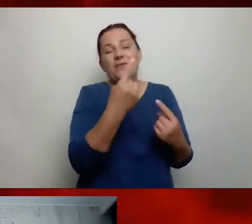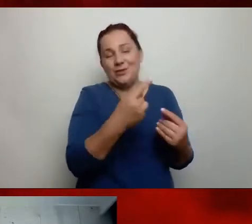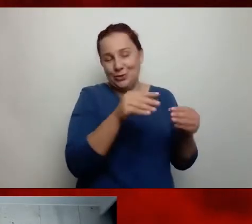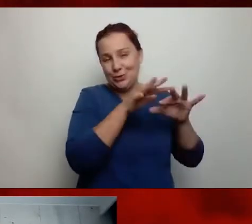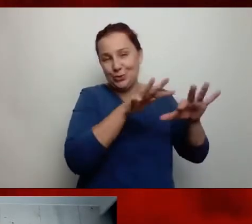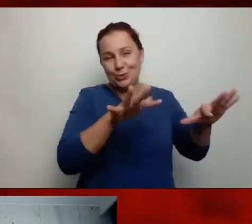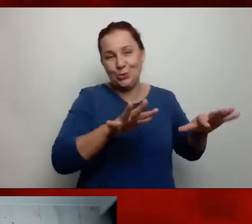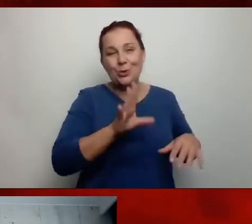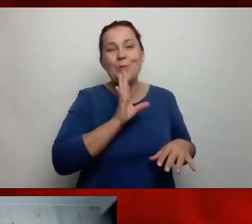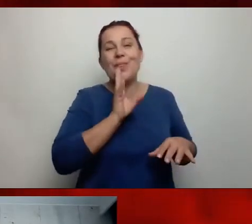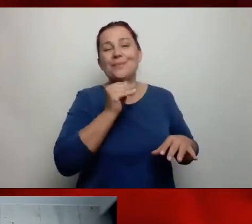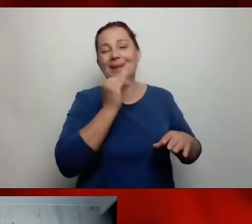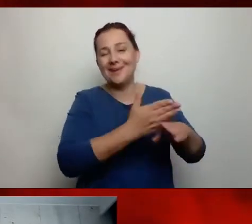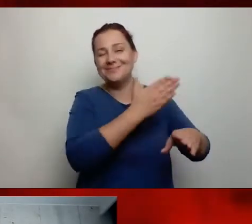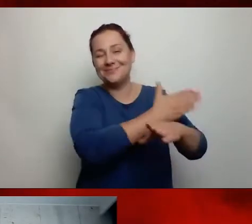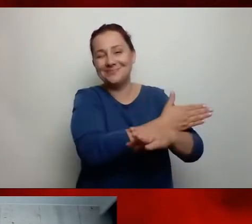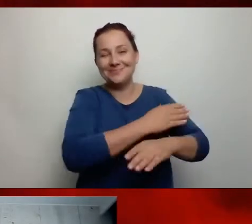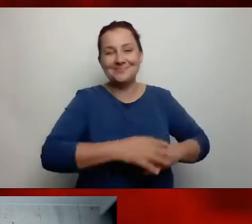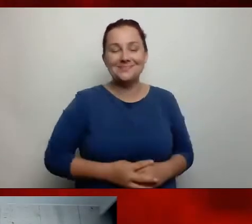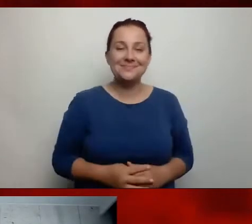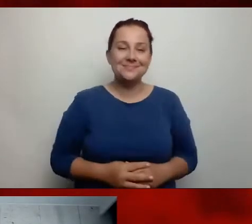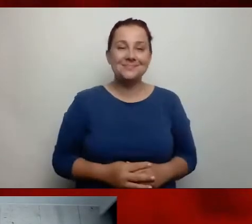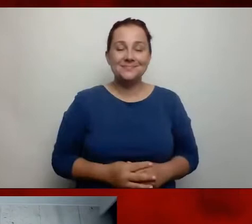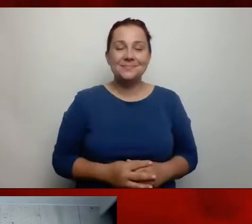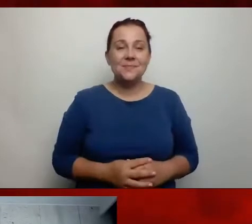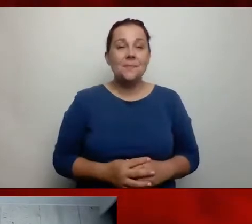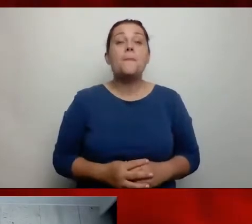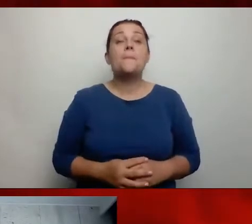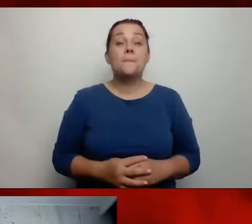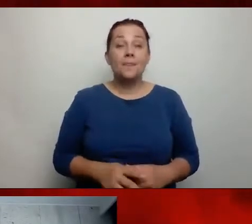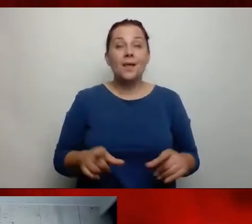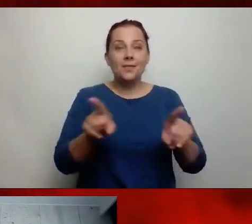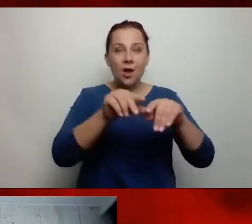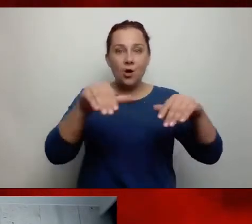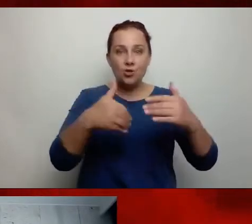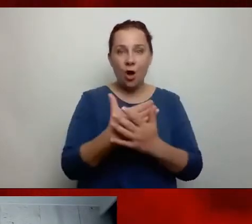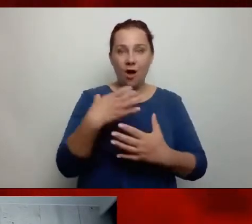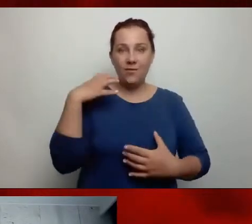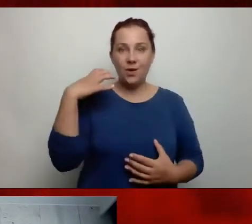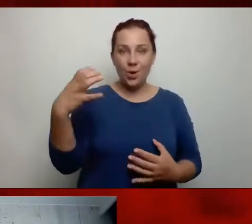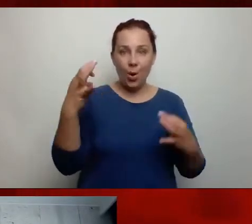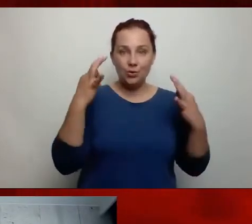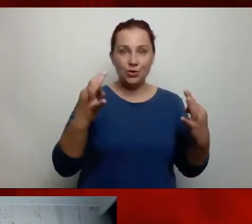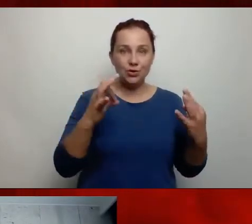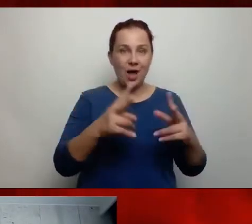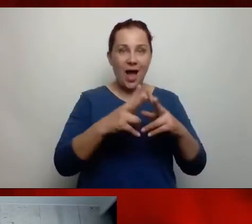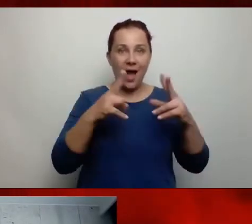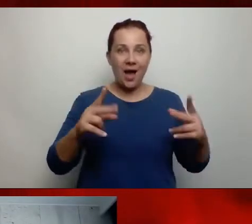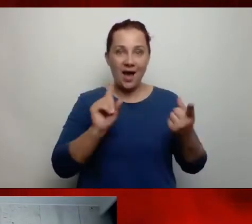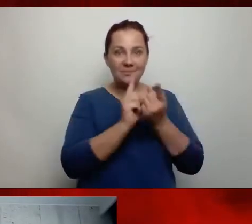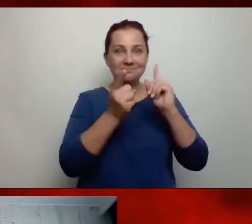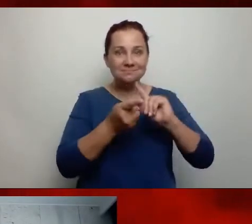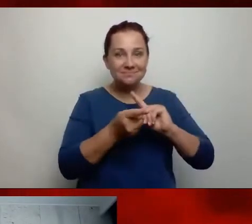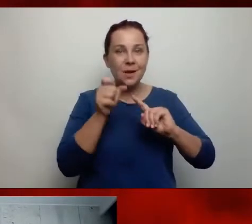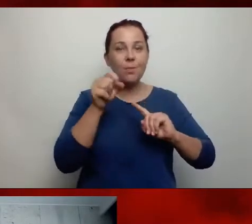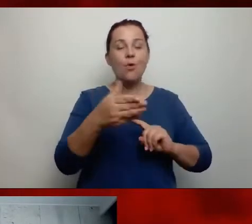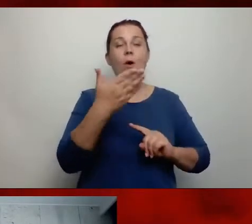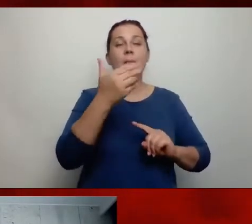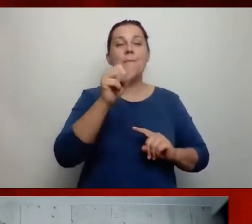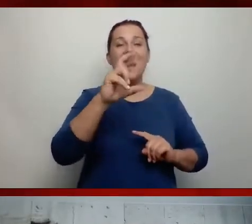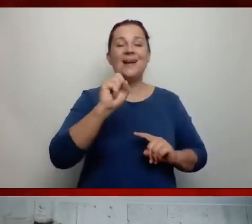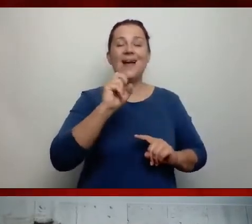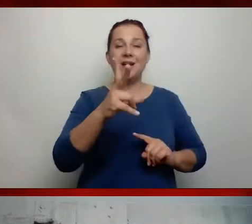audycjach. Przypadkowo Natomiast zupełnie nowym gościem w naszej audycji jest pan Marek